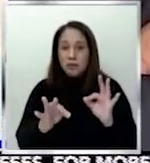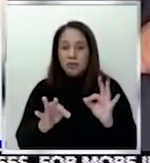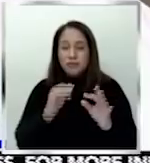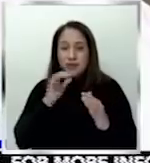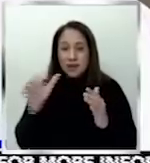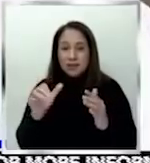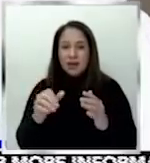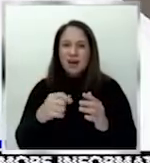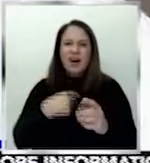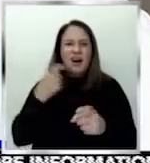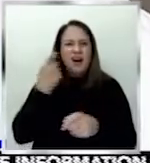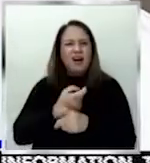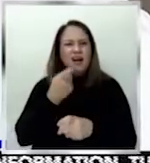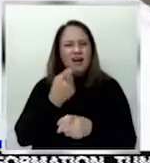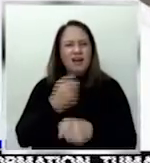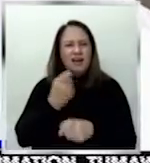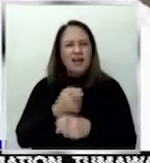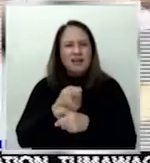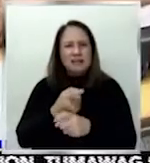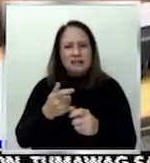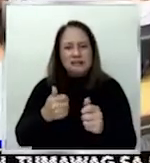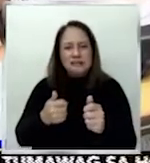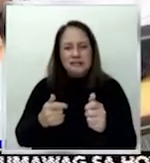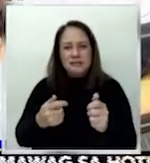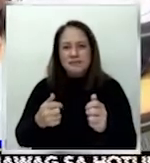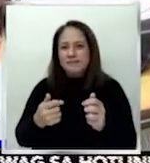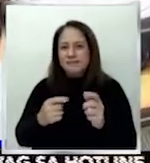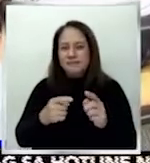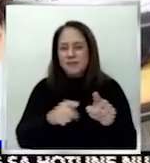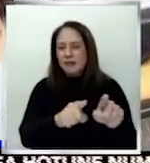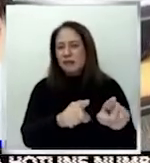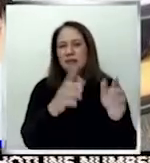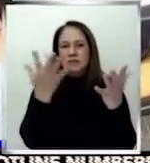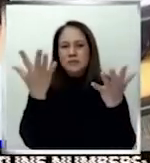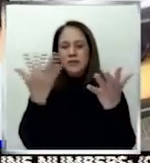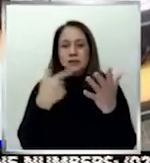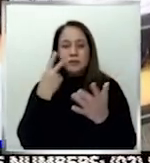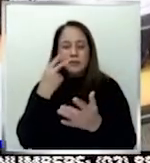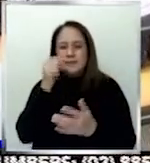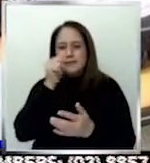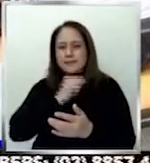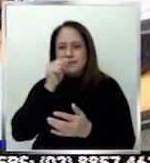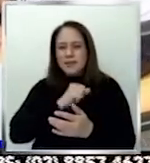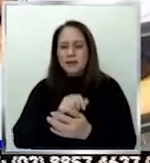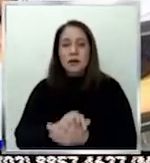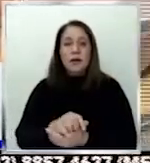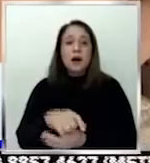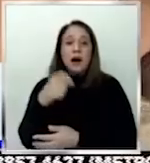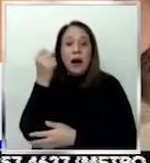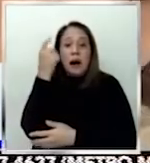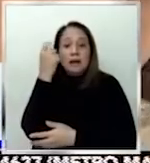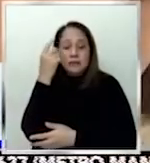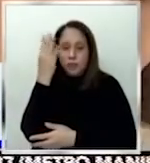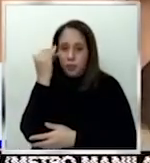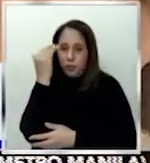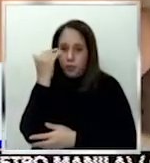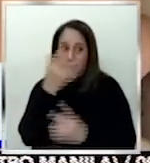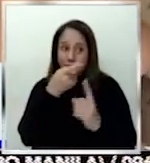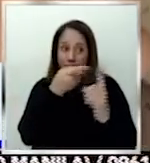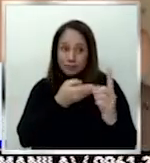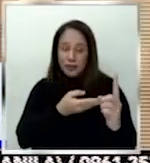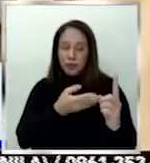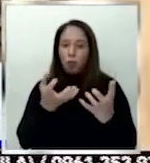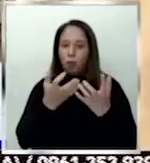yung bata. Ganun lang po, tiyagaan po talaga. Mauunawaan mo kung bakit gustong-gusto na ni Nori na bumalik ang